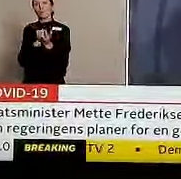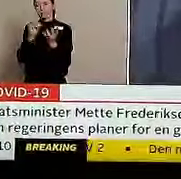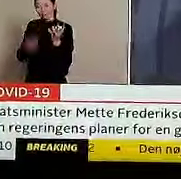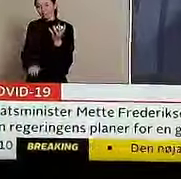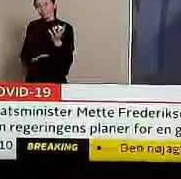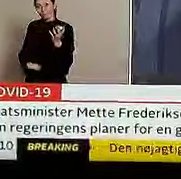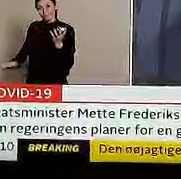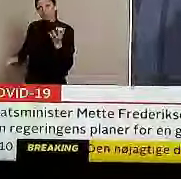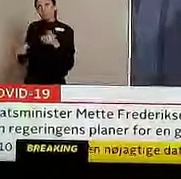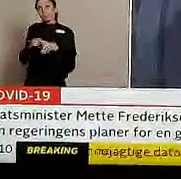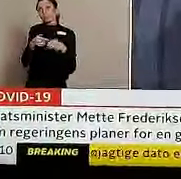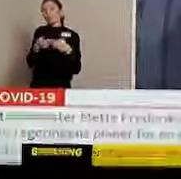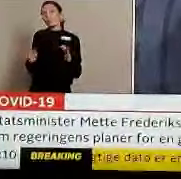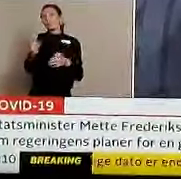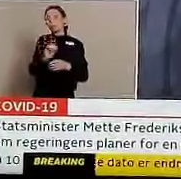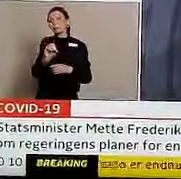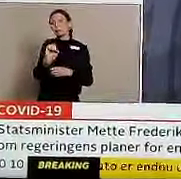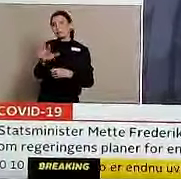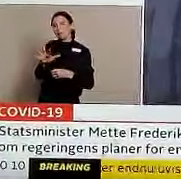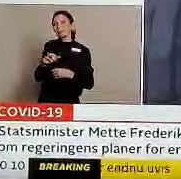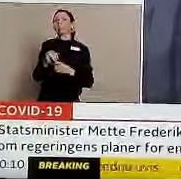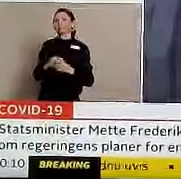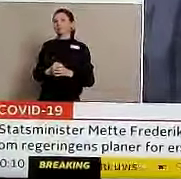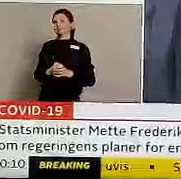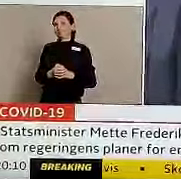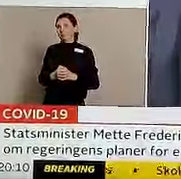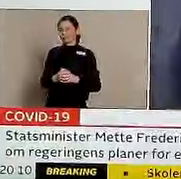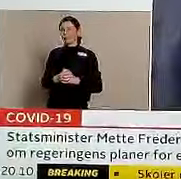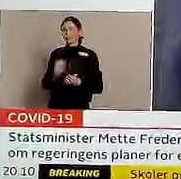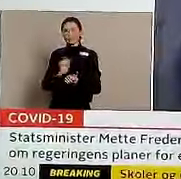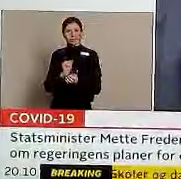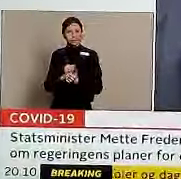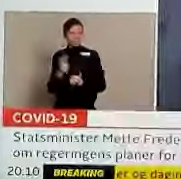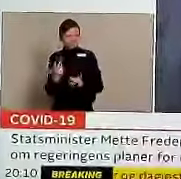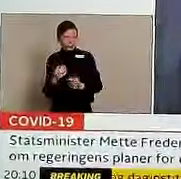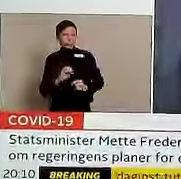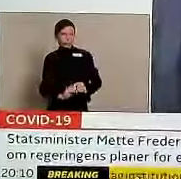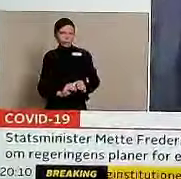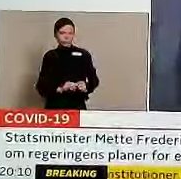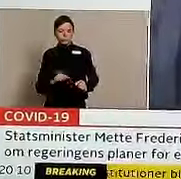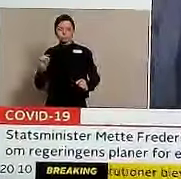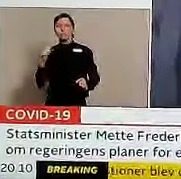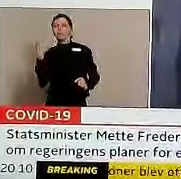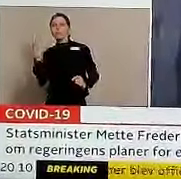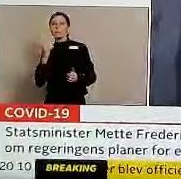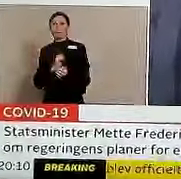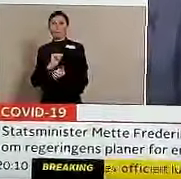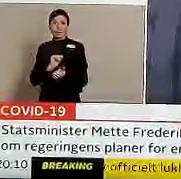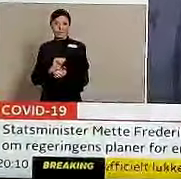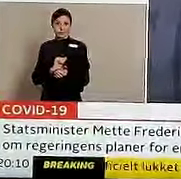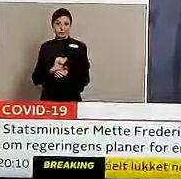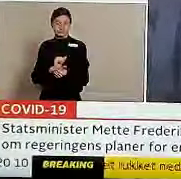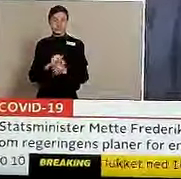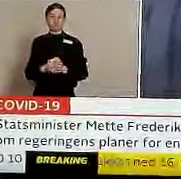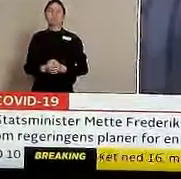أنه تنتظر للأسبوع القادم عن حصيلة أعداد الإصابات